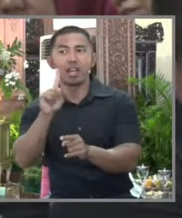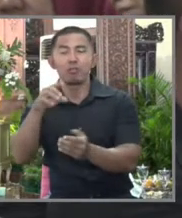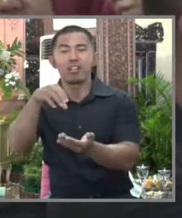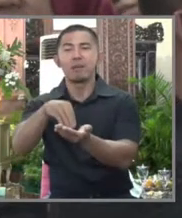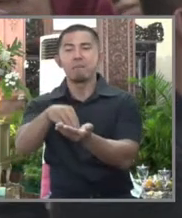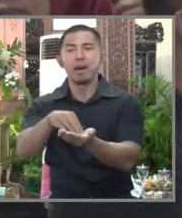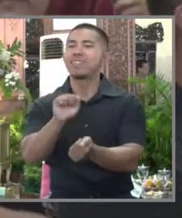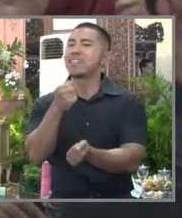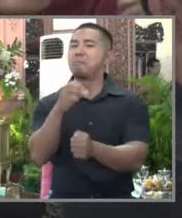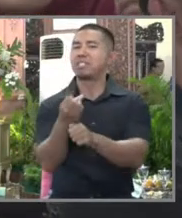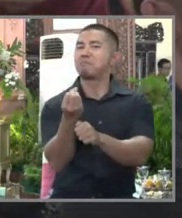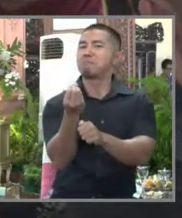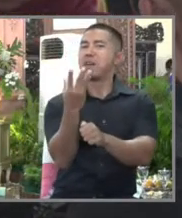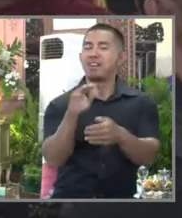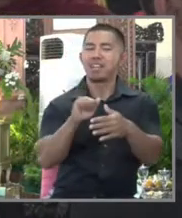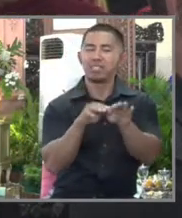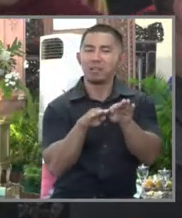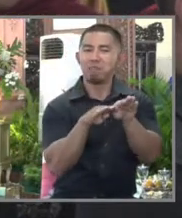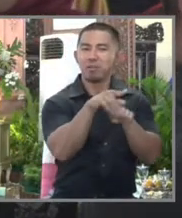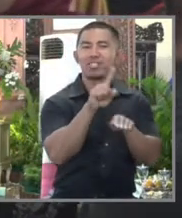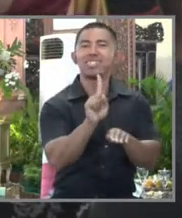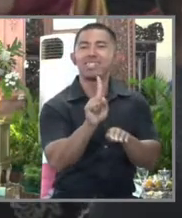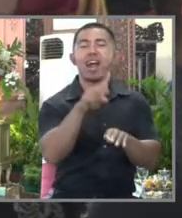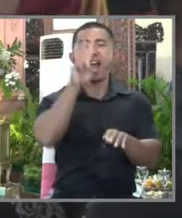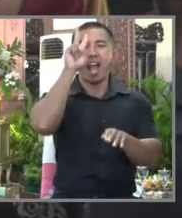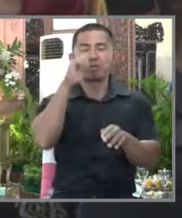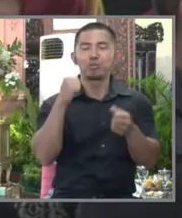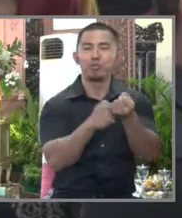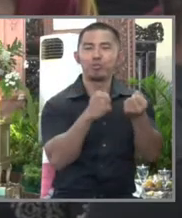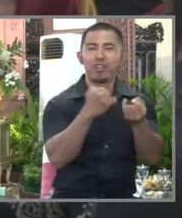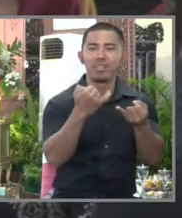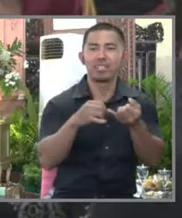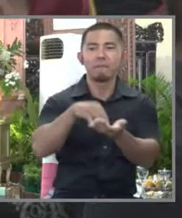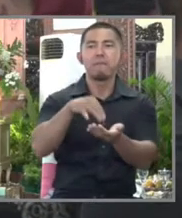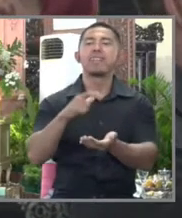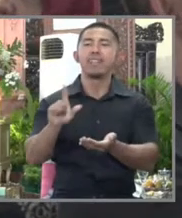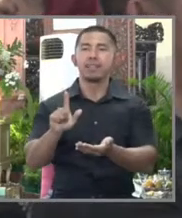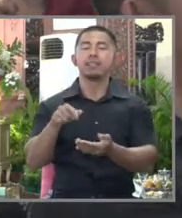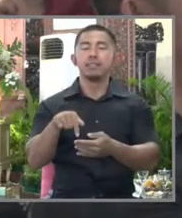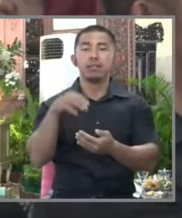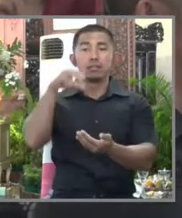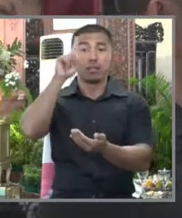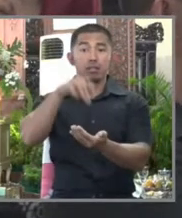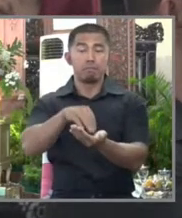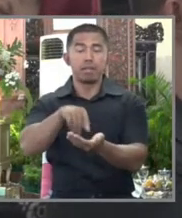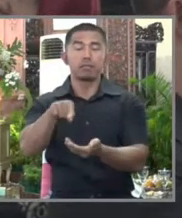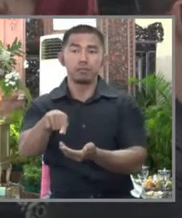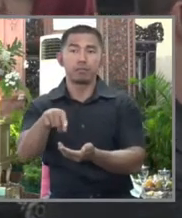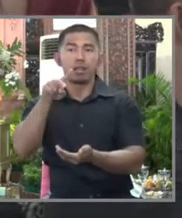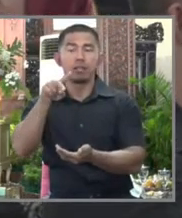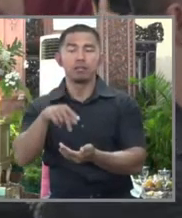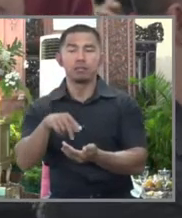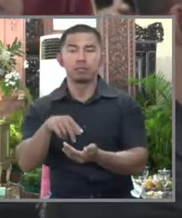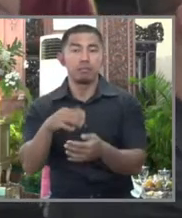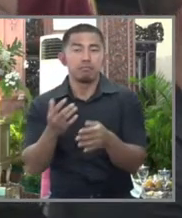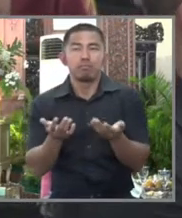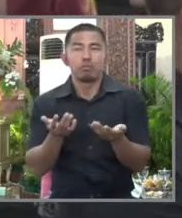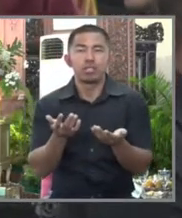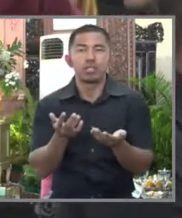bisa berkembang sendirian tanpa dukungan dari daerah yang lain. Bahwa satu daerah itu sangat